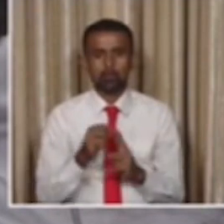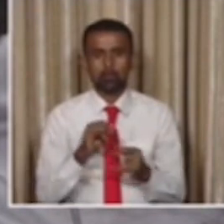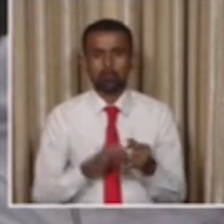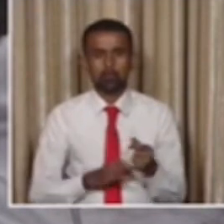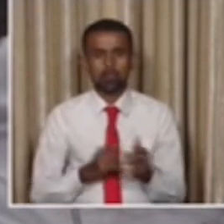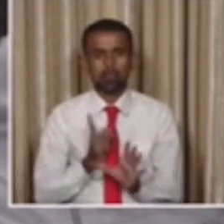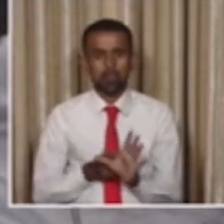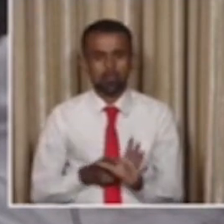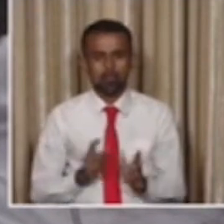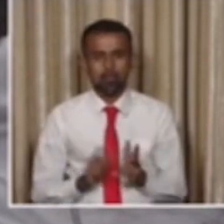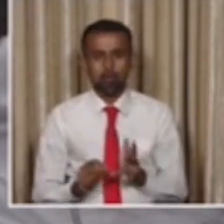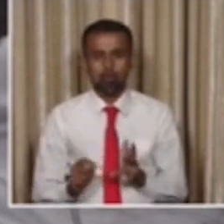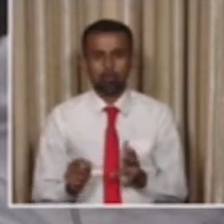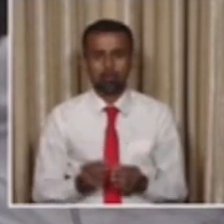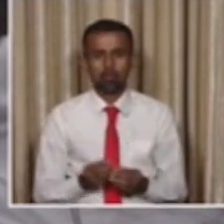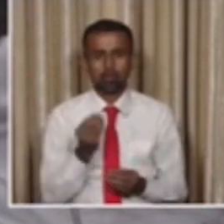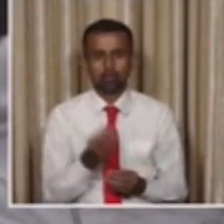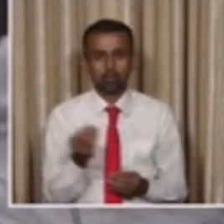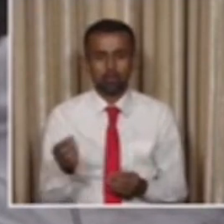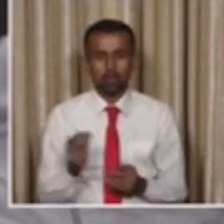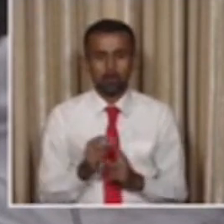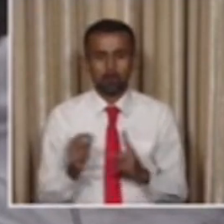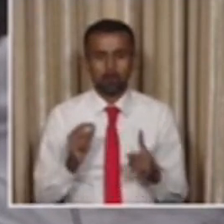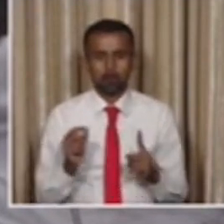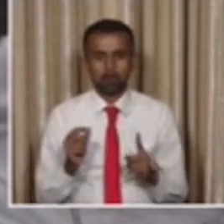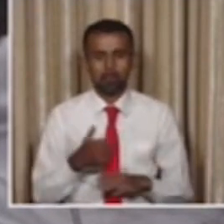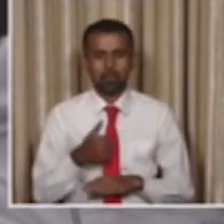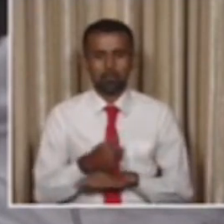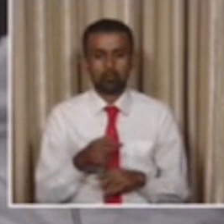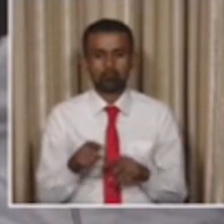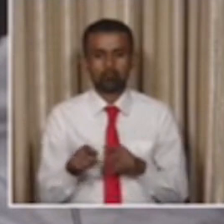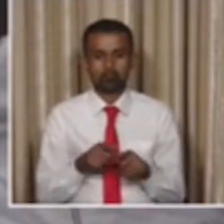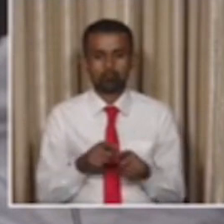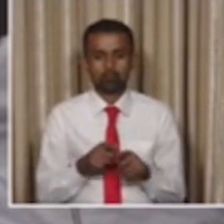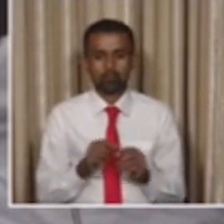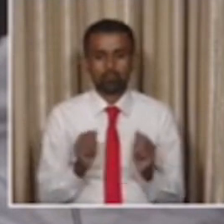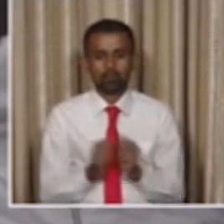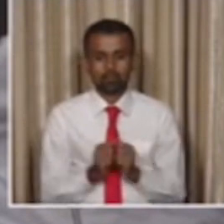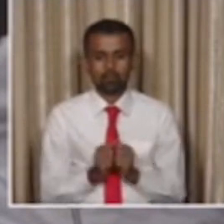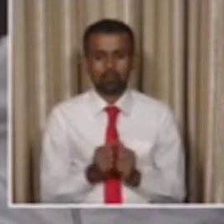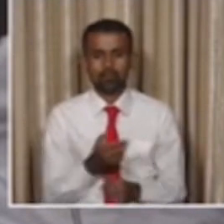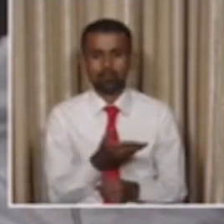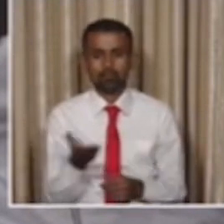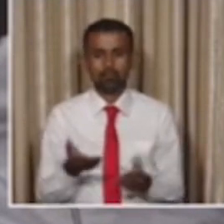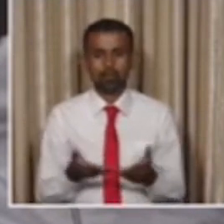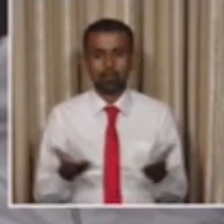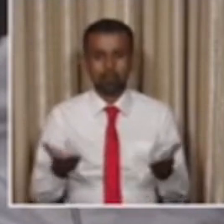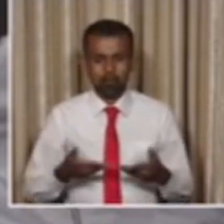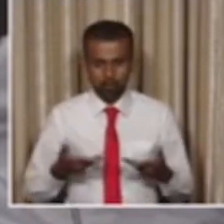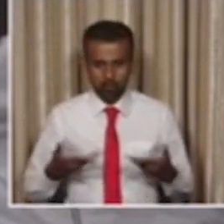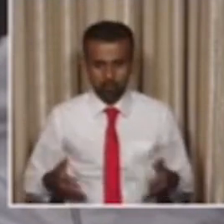සෑම කාර්යාලයකටම දීලා අපේ මන්ත්‍රීවරයෝ සභාපතිවරයෝ හැටියට වැඩ කරන ඔබතුමාලාට ආරාධනය කළ